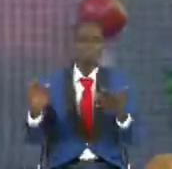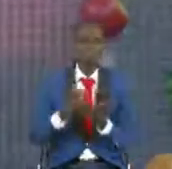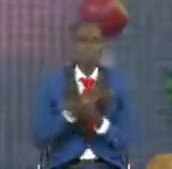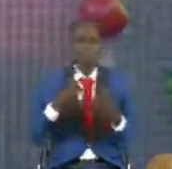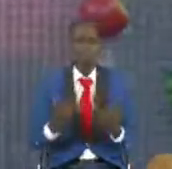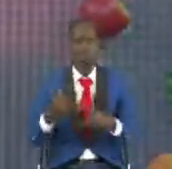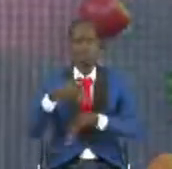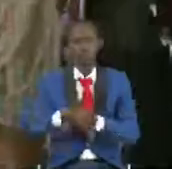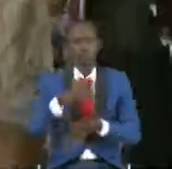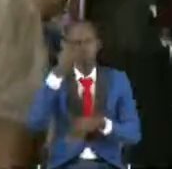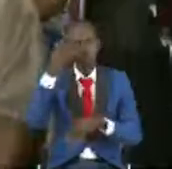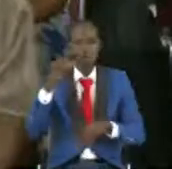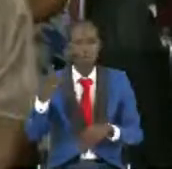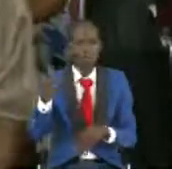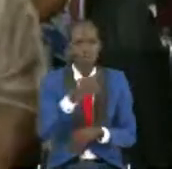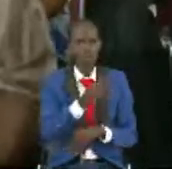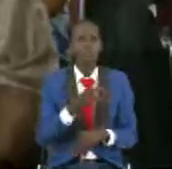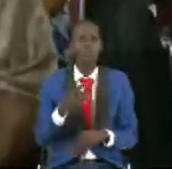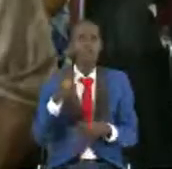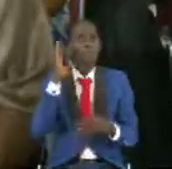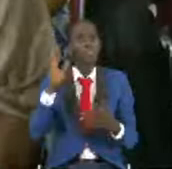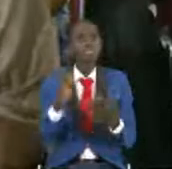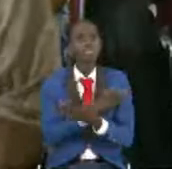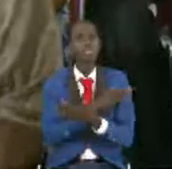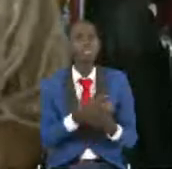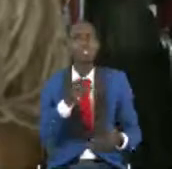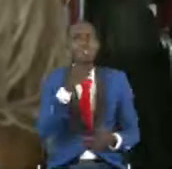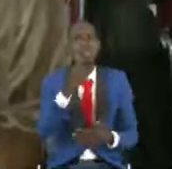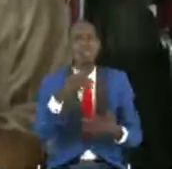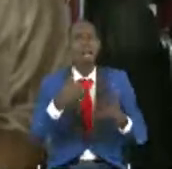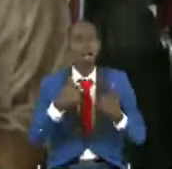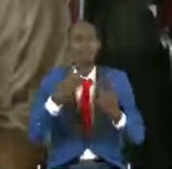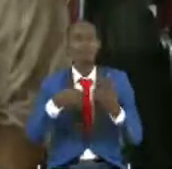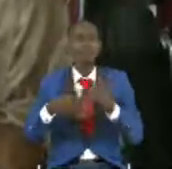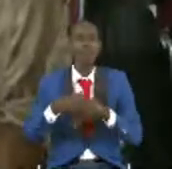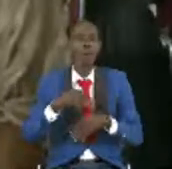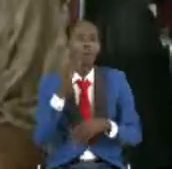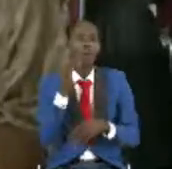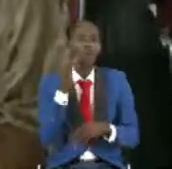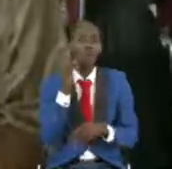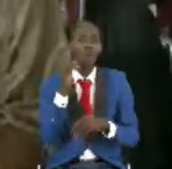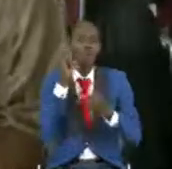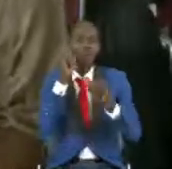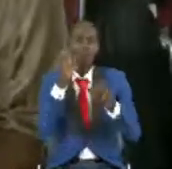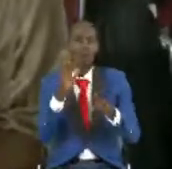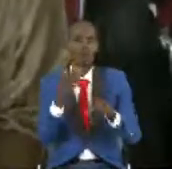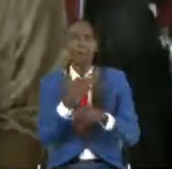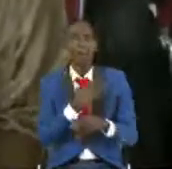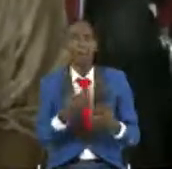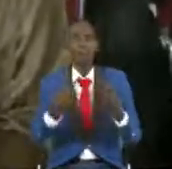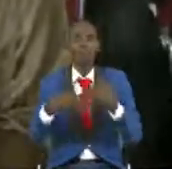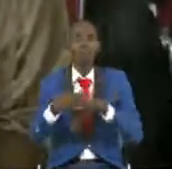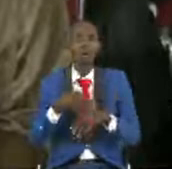cause de toi. Il est revenu à la maison. Elle est revenue à la maison. Et il y aura